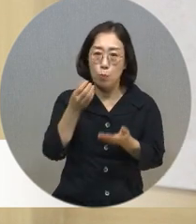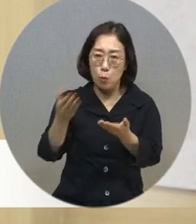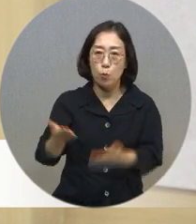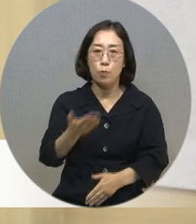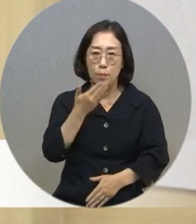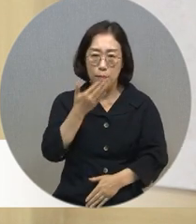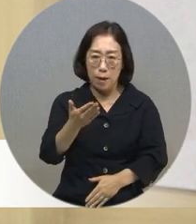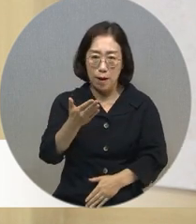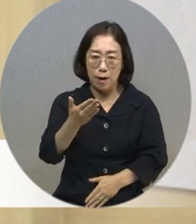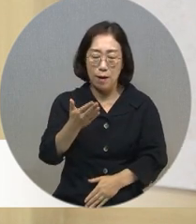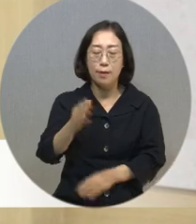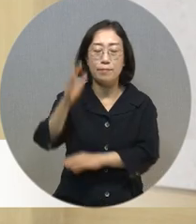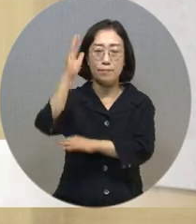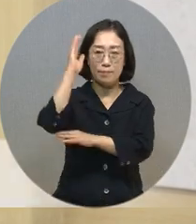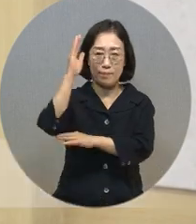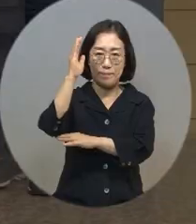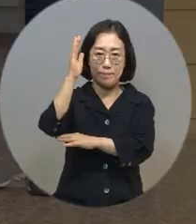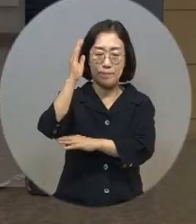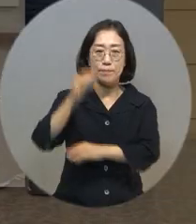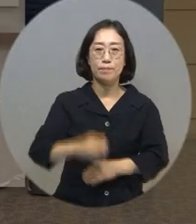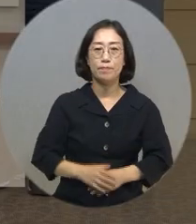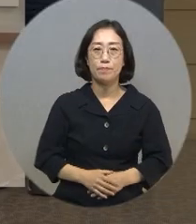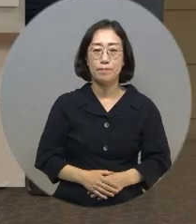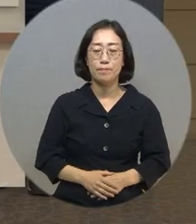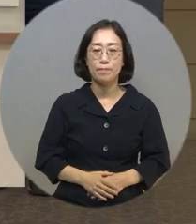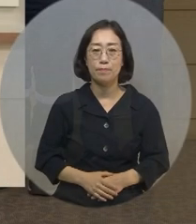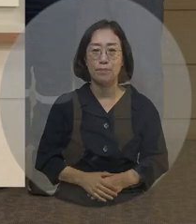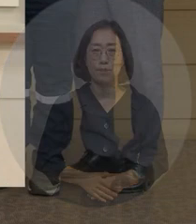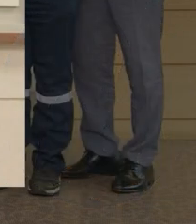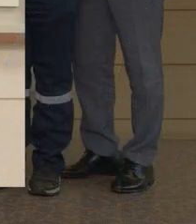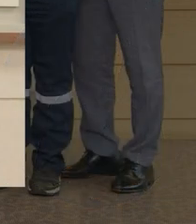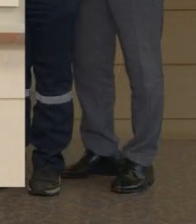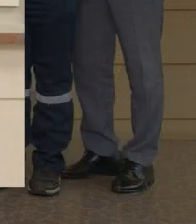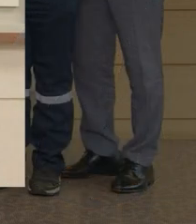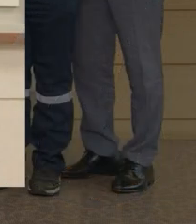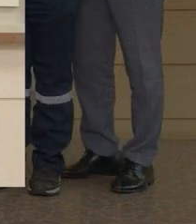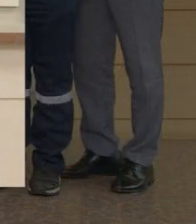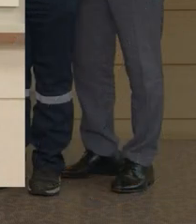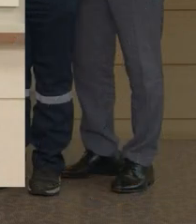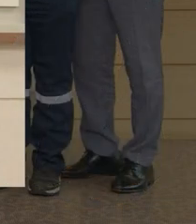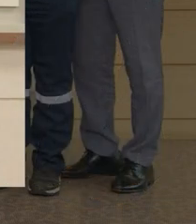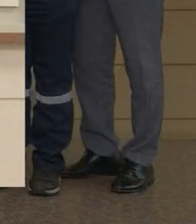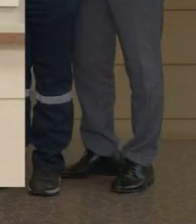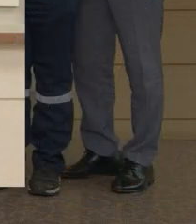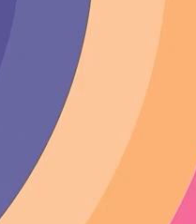기대한다고 전했습니다 복지 tv 뉴스 김지은입니다